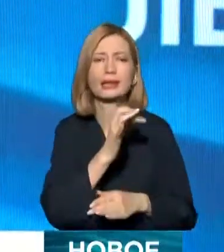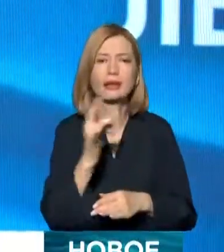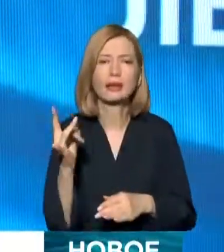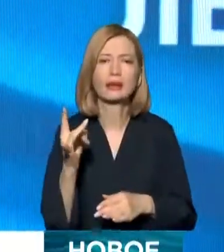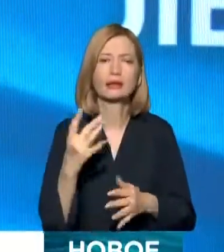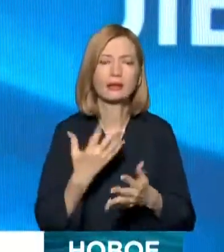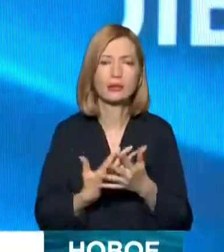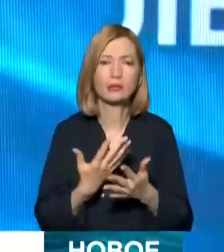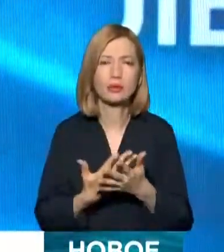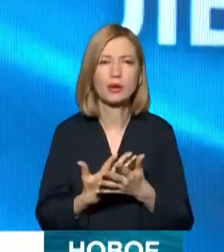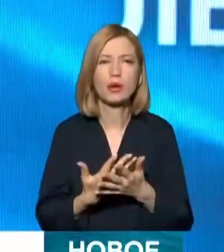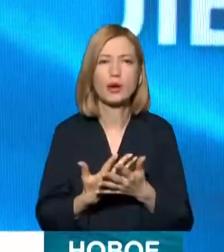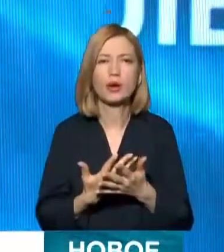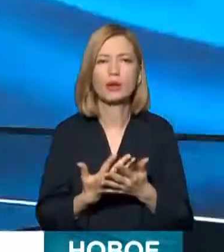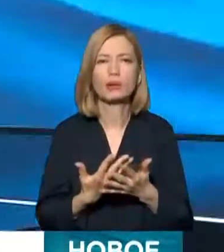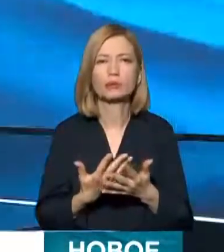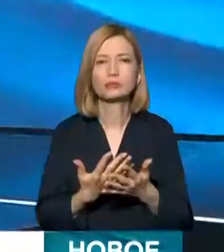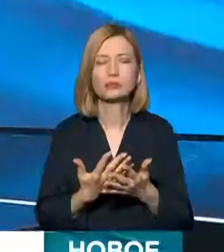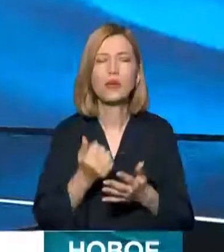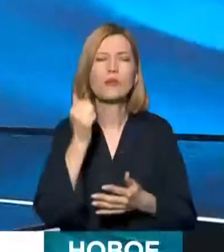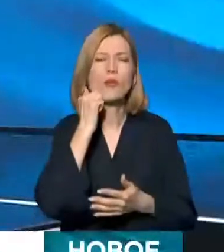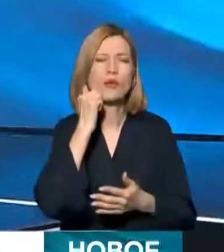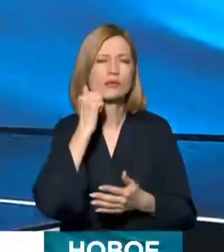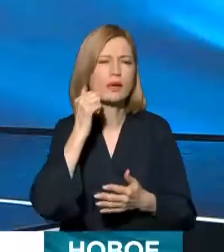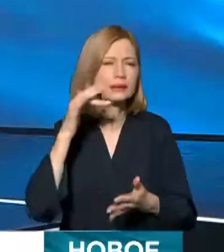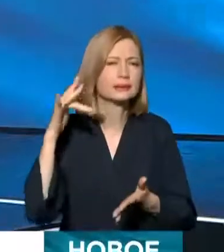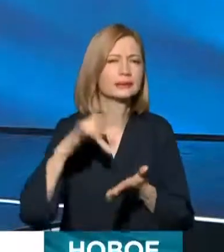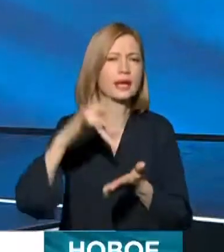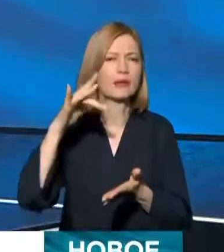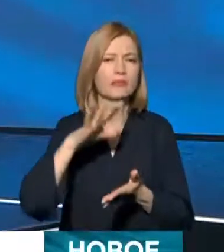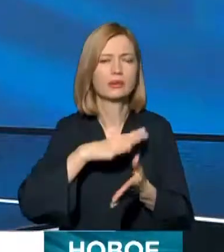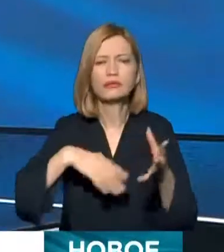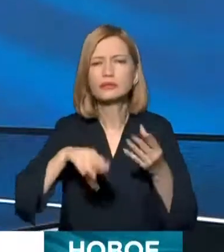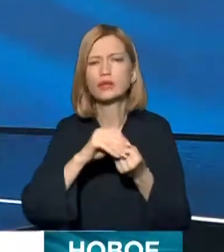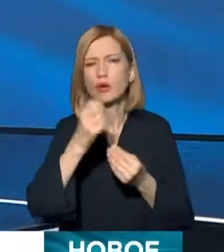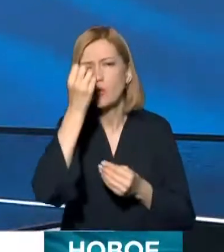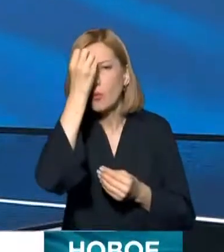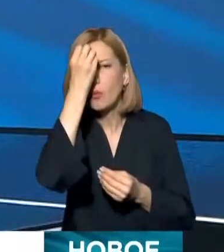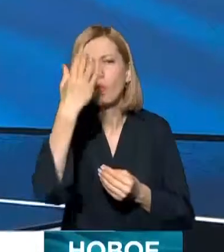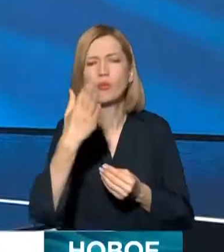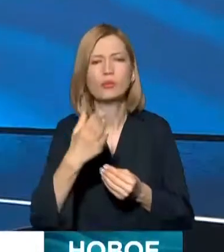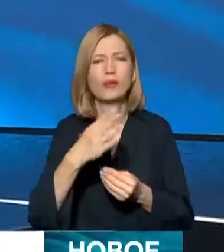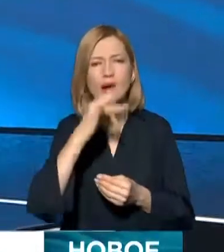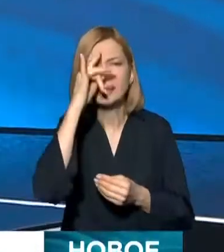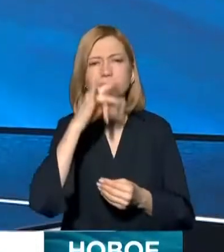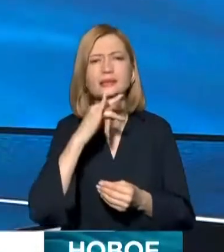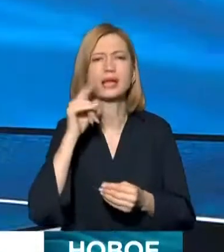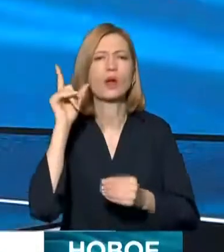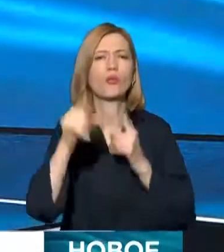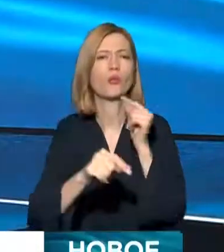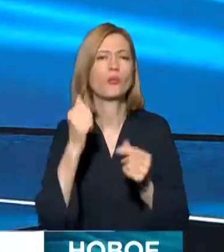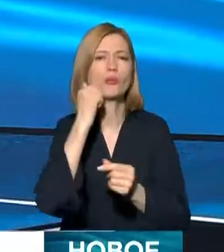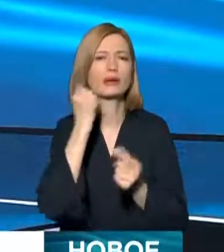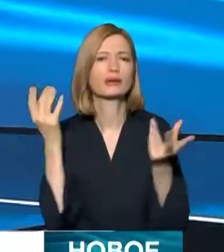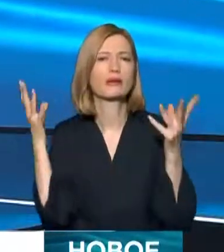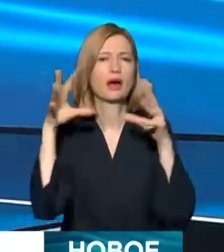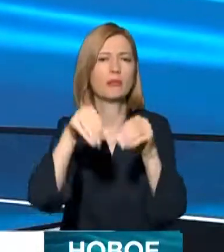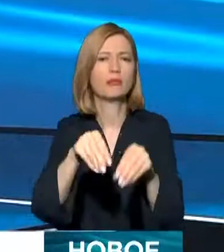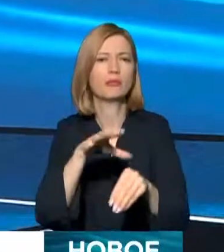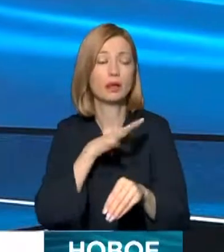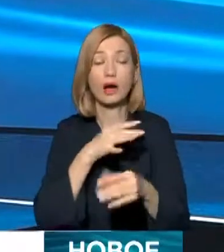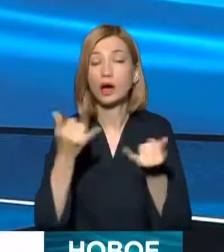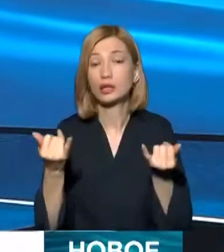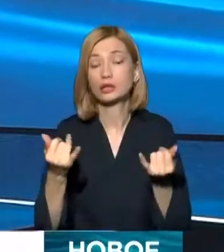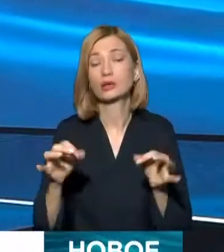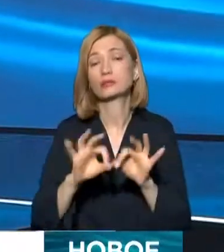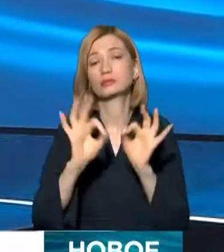допустим, это метрополией была Москва. Да, все да. наши лучшие умы Москва забирала всегда. Сейчас у нас есть прекрасная возможность